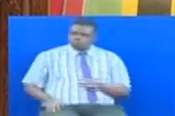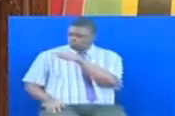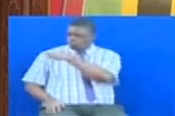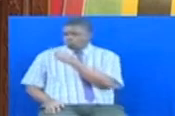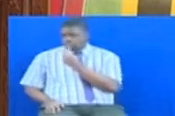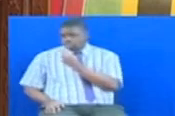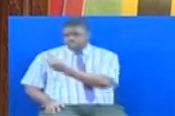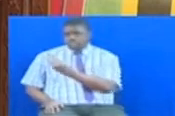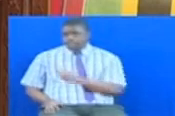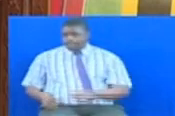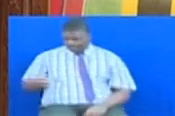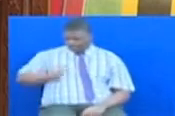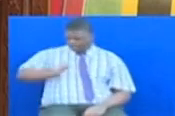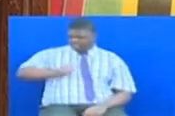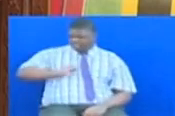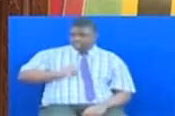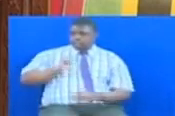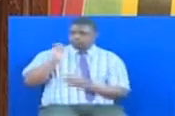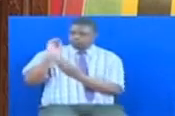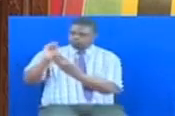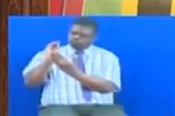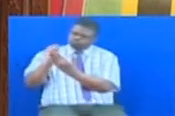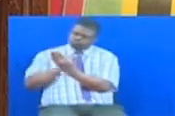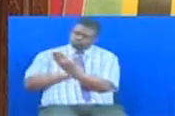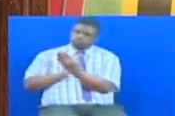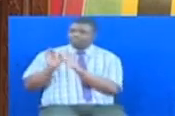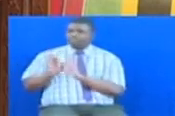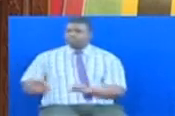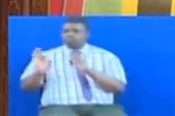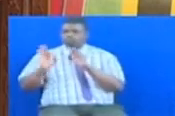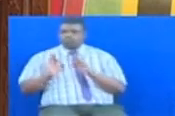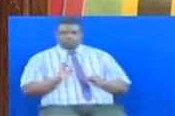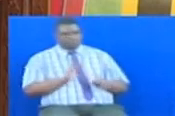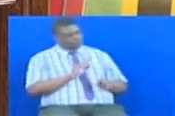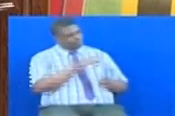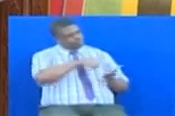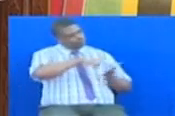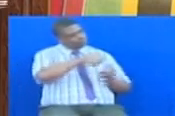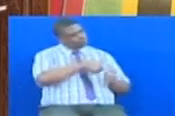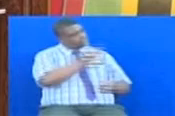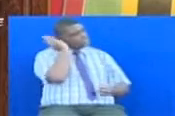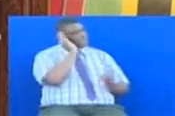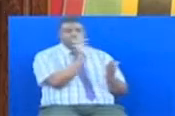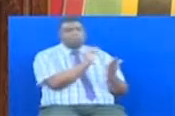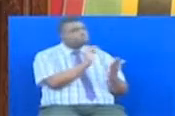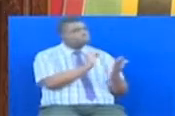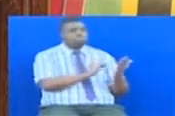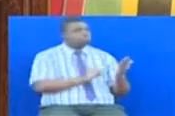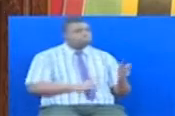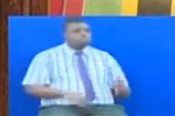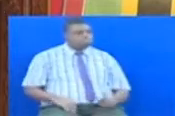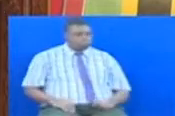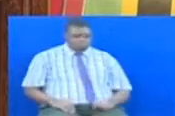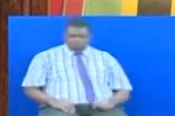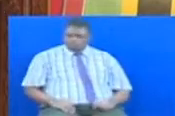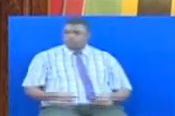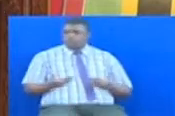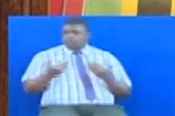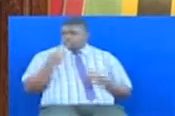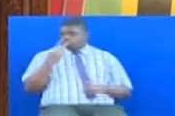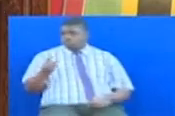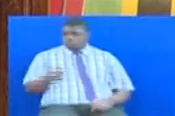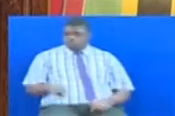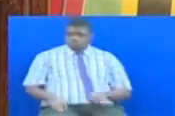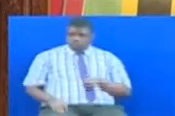kwenye private wanajaza fomu vizuri, ukienda kwenye vituo vyetu hawajazi fomu vizuri. Unaweza ukakuta mtu diagnosis